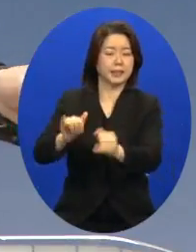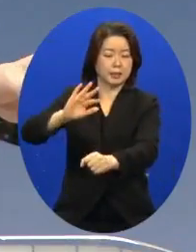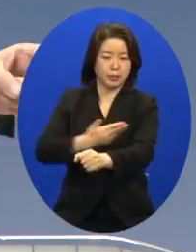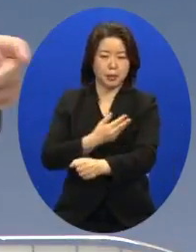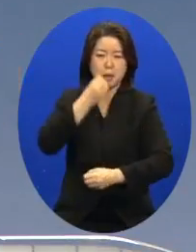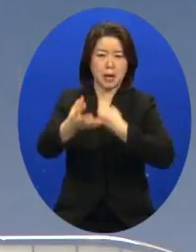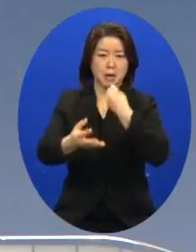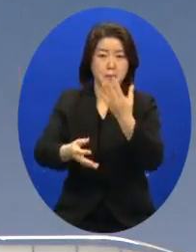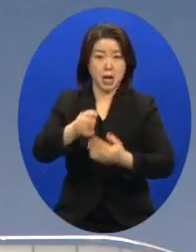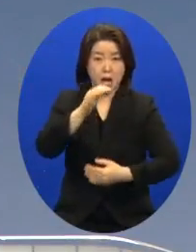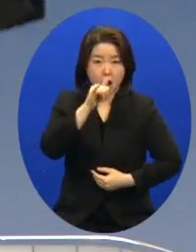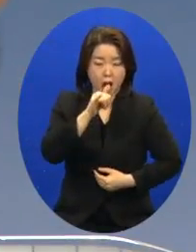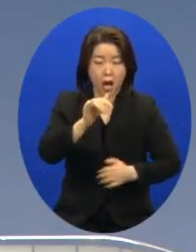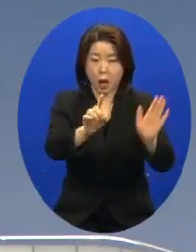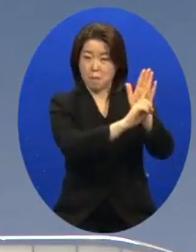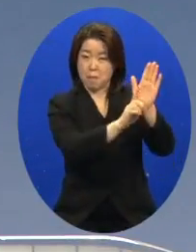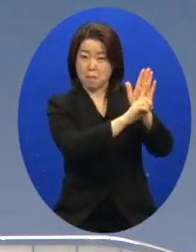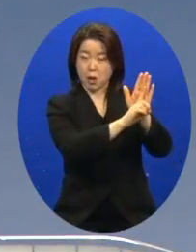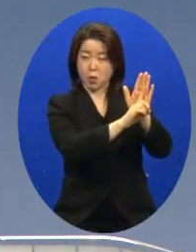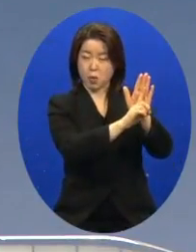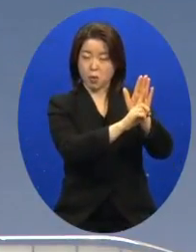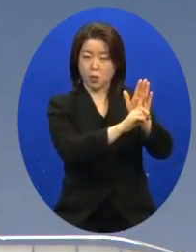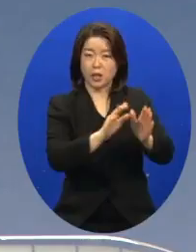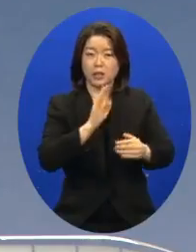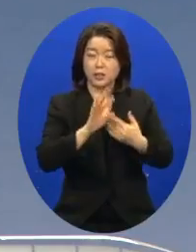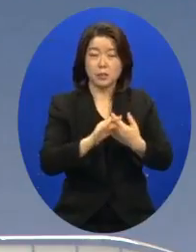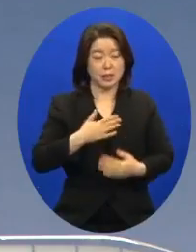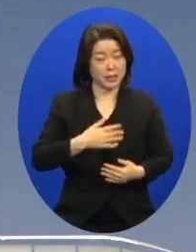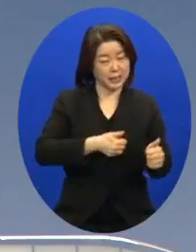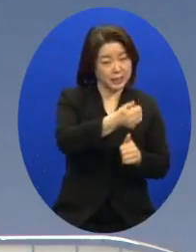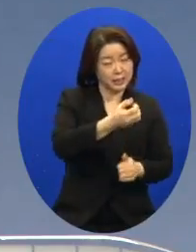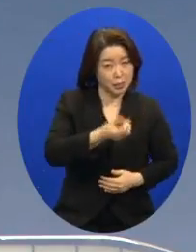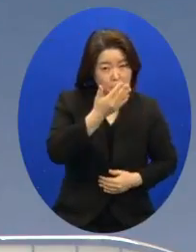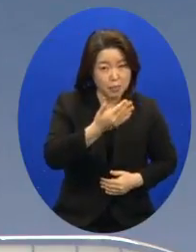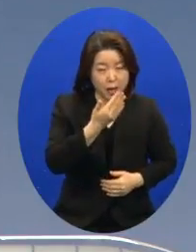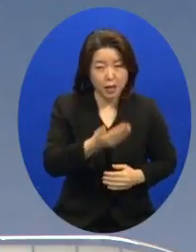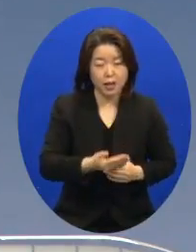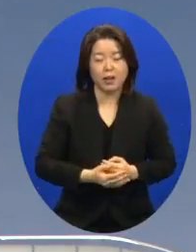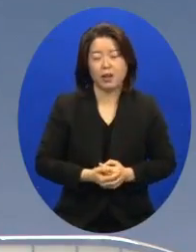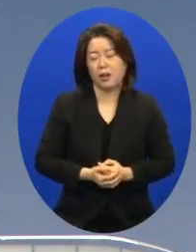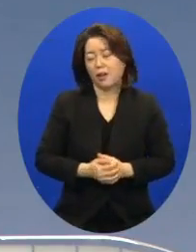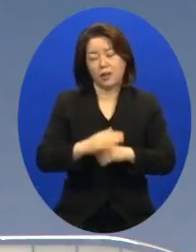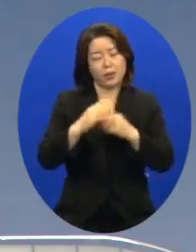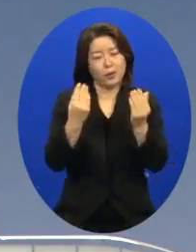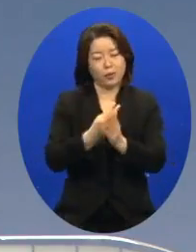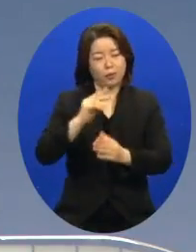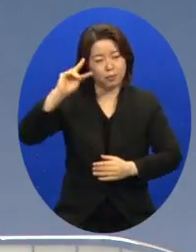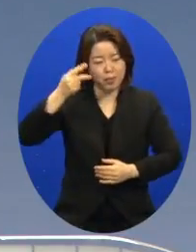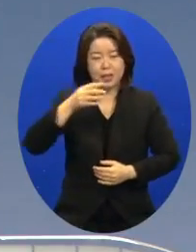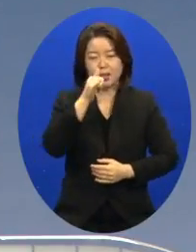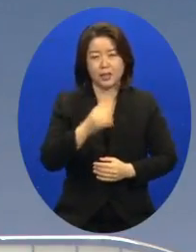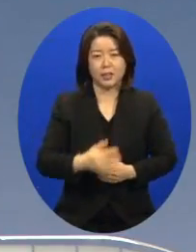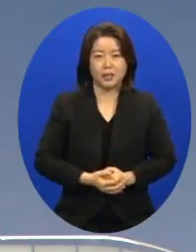자백했다 고 광고하면 이잉 겁니까 이건 완전한 착각입니다